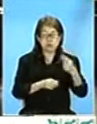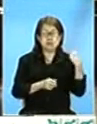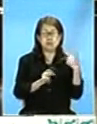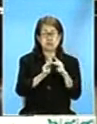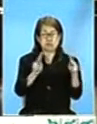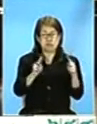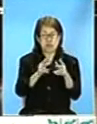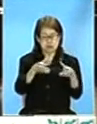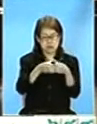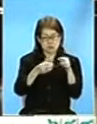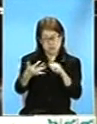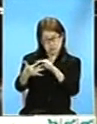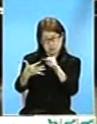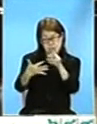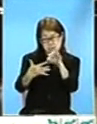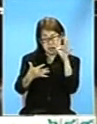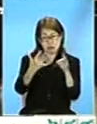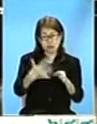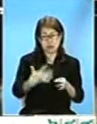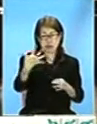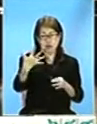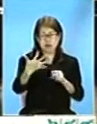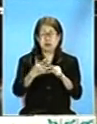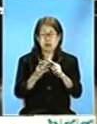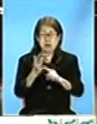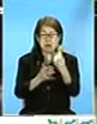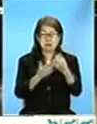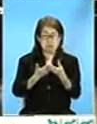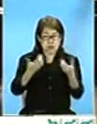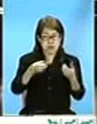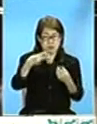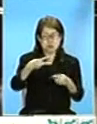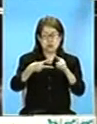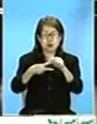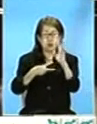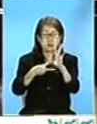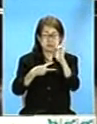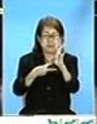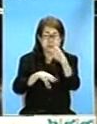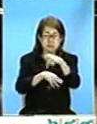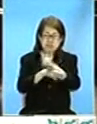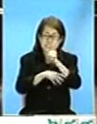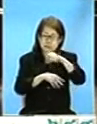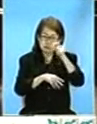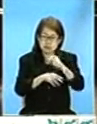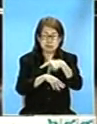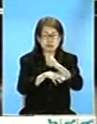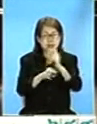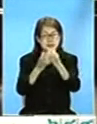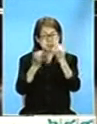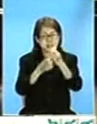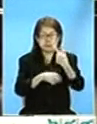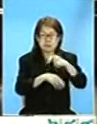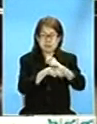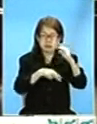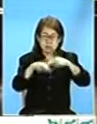กรรมการสรรหามี2ส่วนนะครับส่วนแรก7คนมาจากประธานศาลฎีกาประธานศาลรัฐธรรมนูญประธานศาลปกครอง